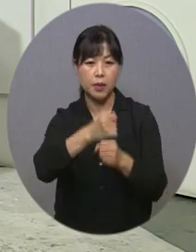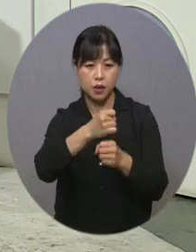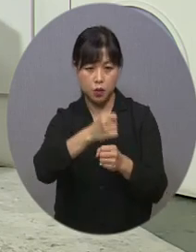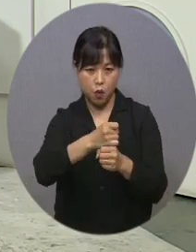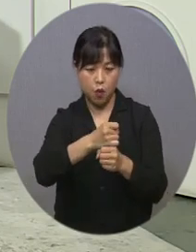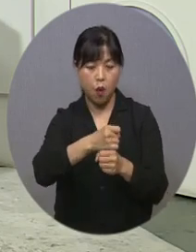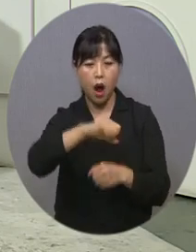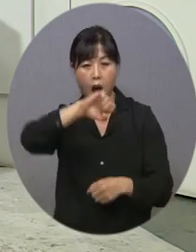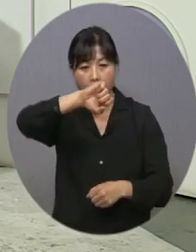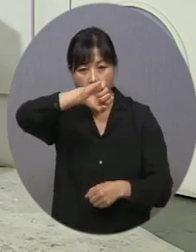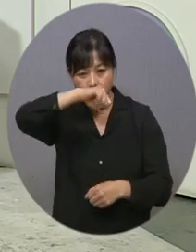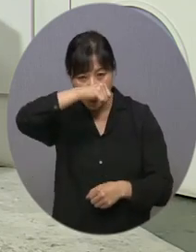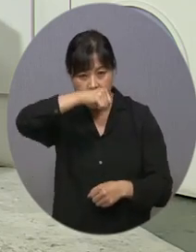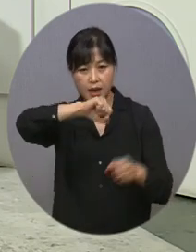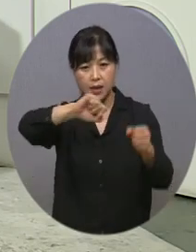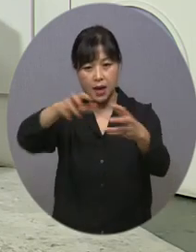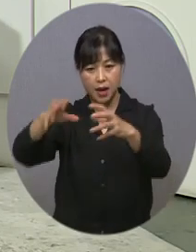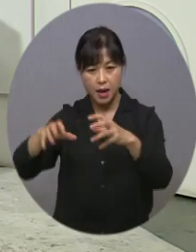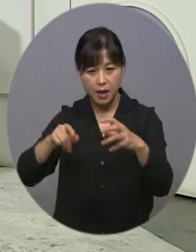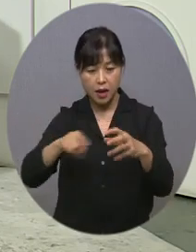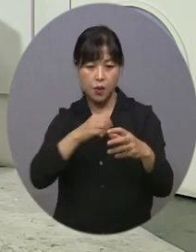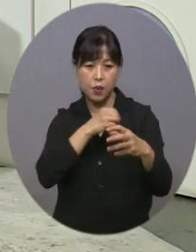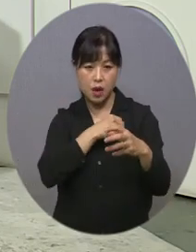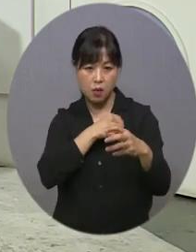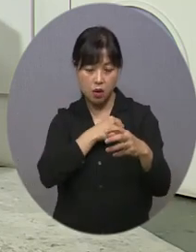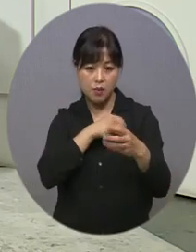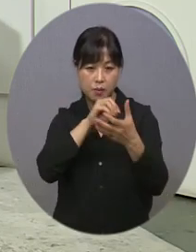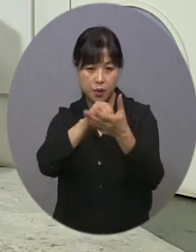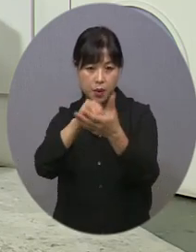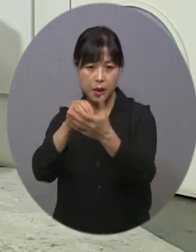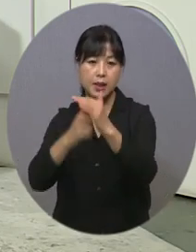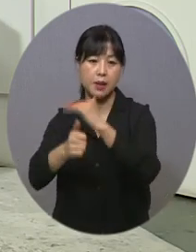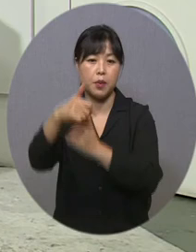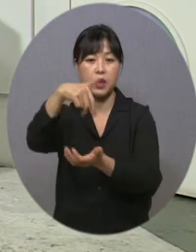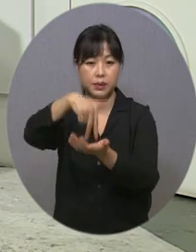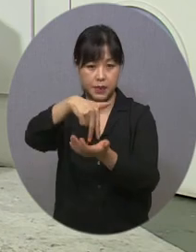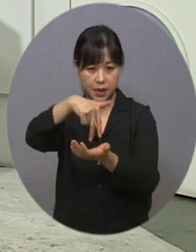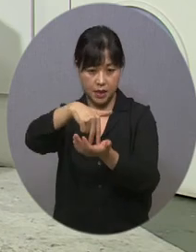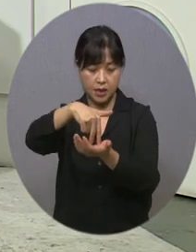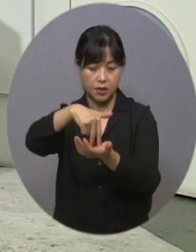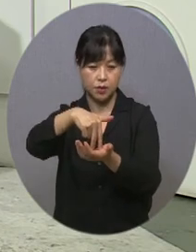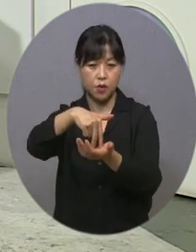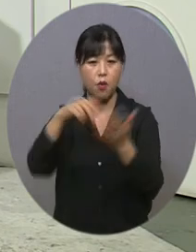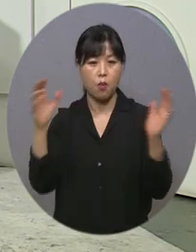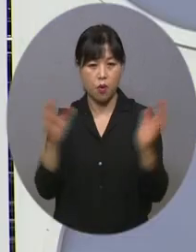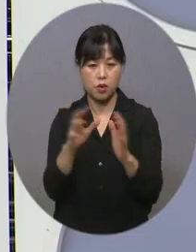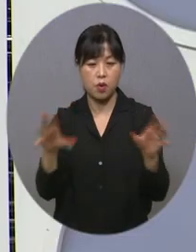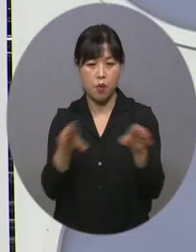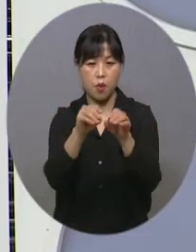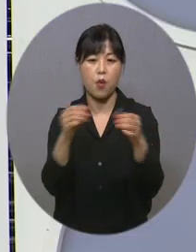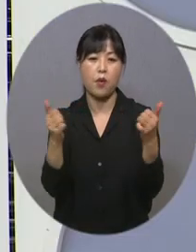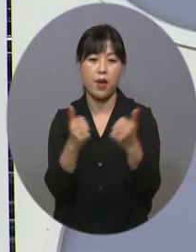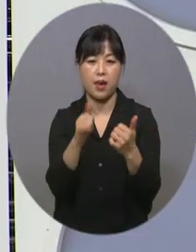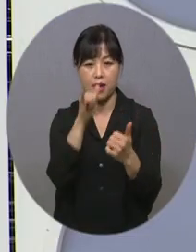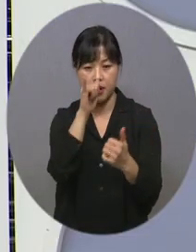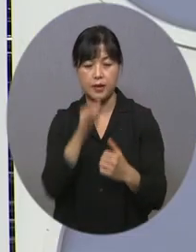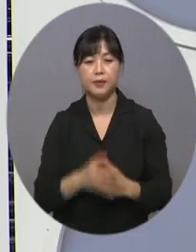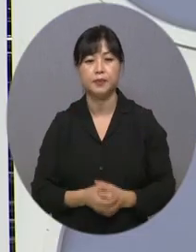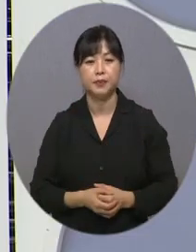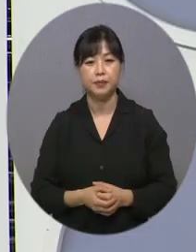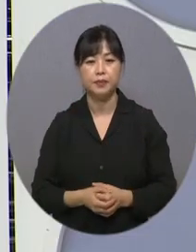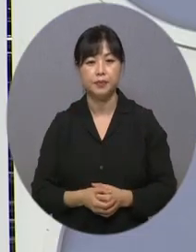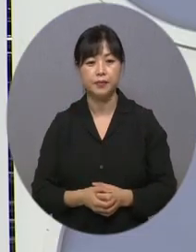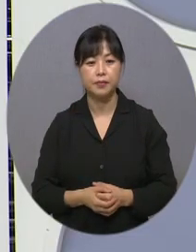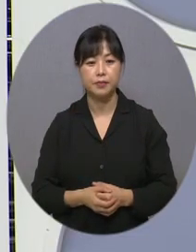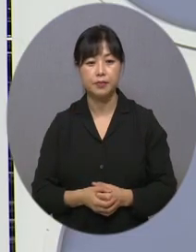아프리카 각국의 그 회원국의 입장이 대표 입장이 돼가지고 이제 그런 총회를 합니다. 네.